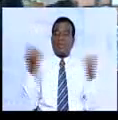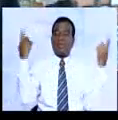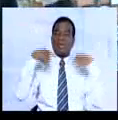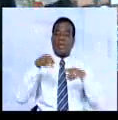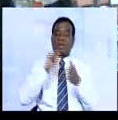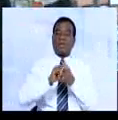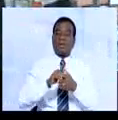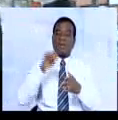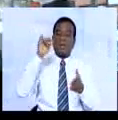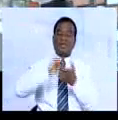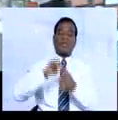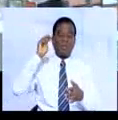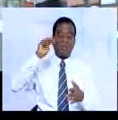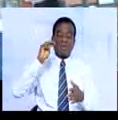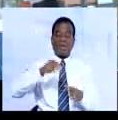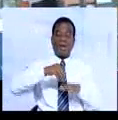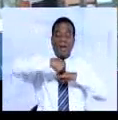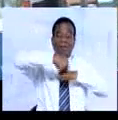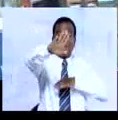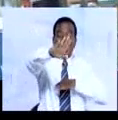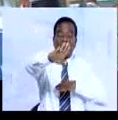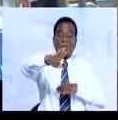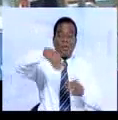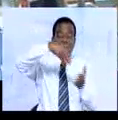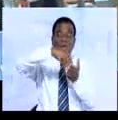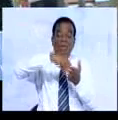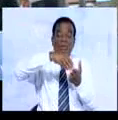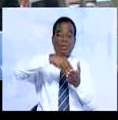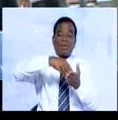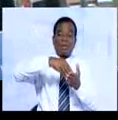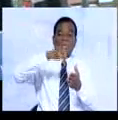que ce message est transmis aux médecins,